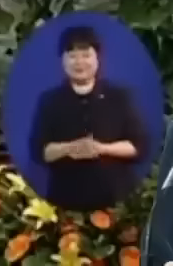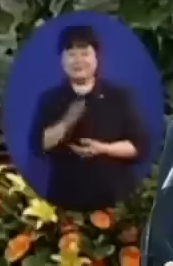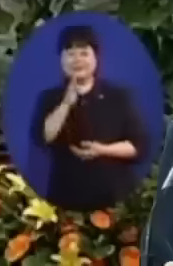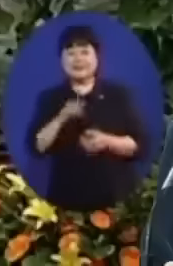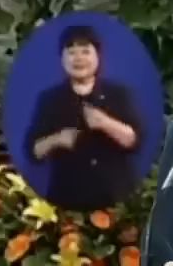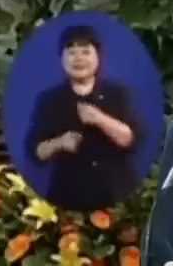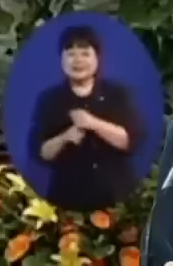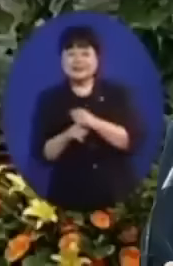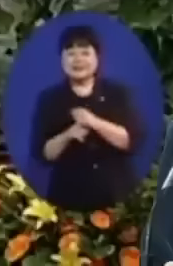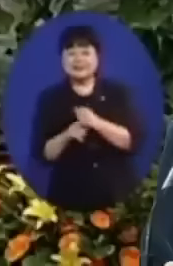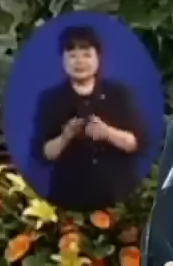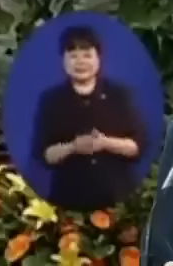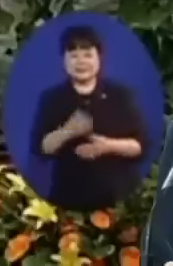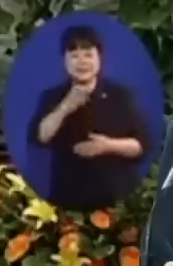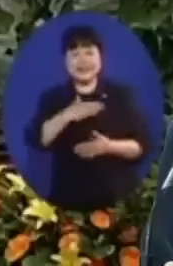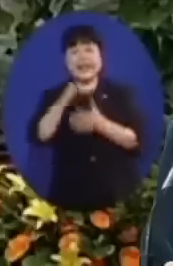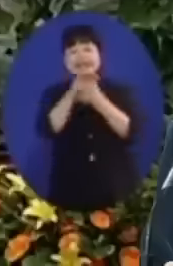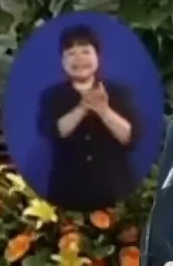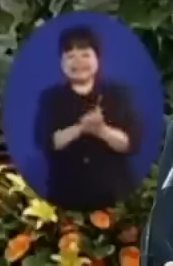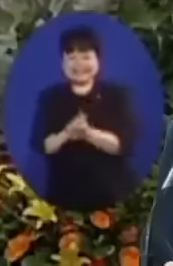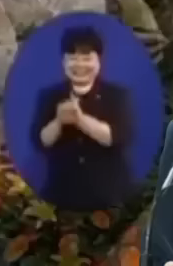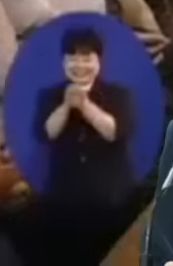말은 따라 말씀했어요. 나의 친구.